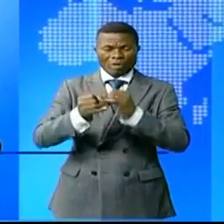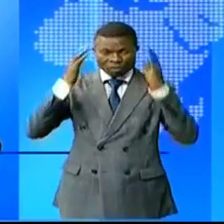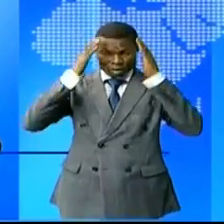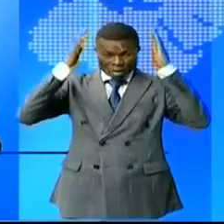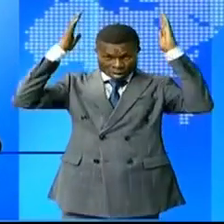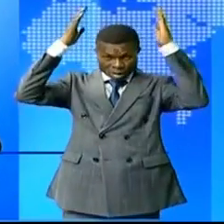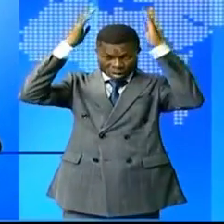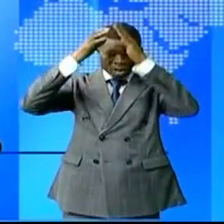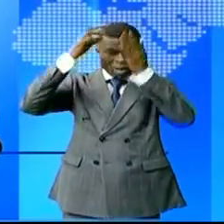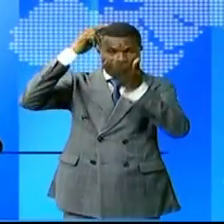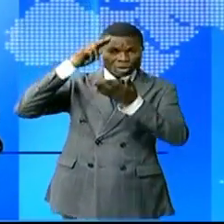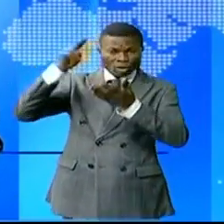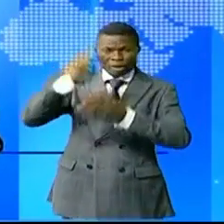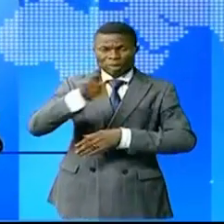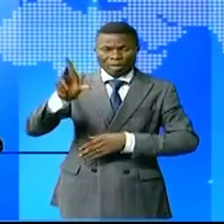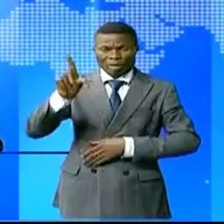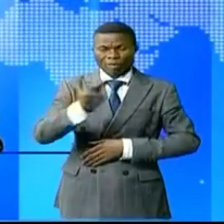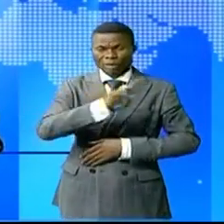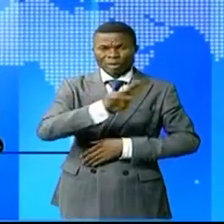grades académiques